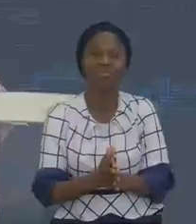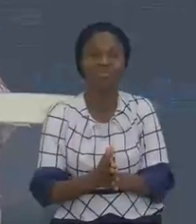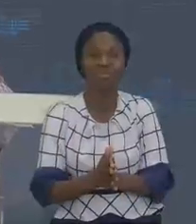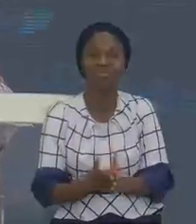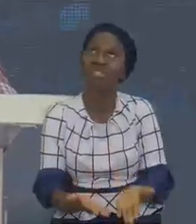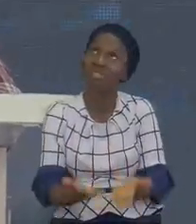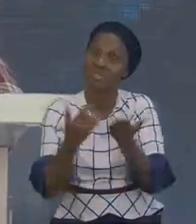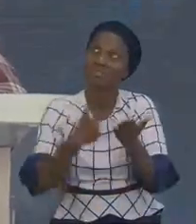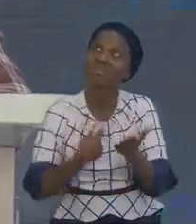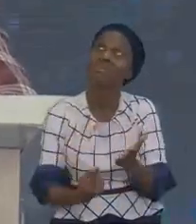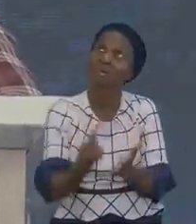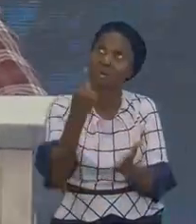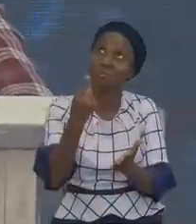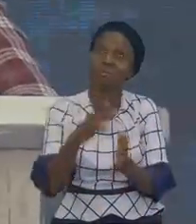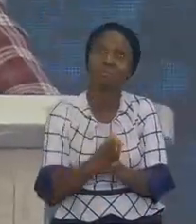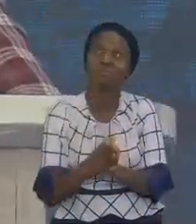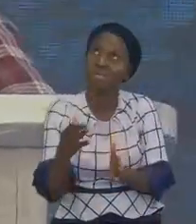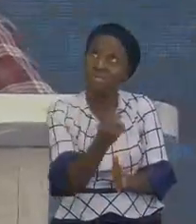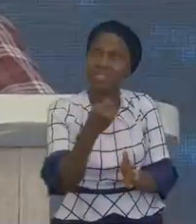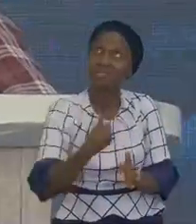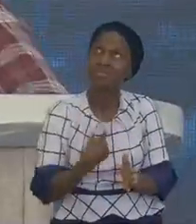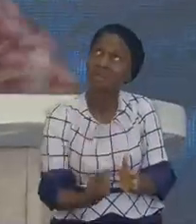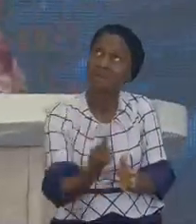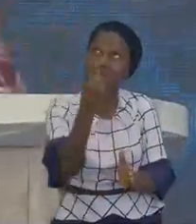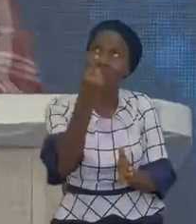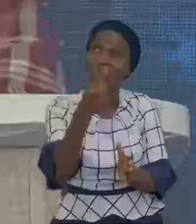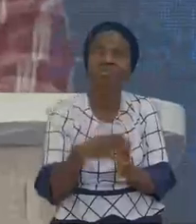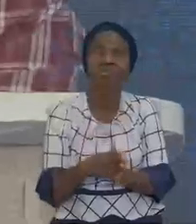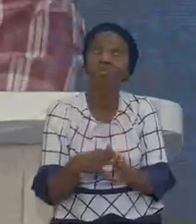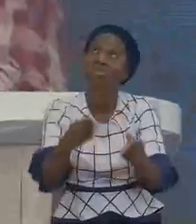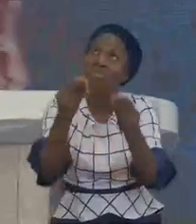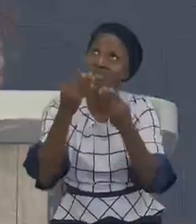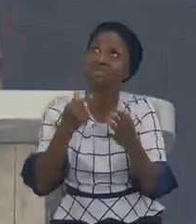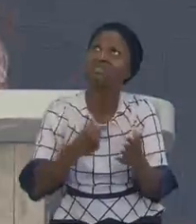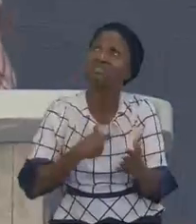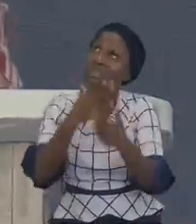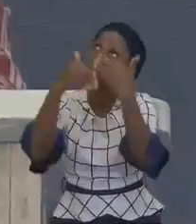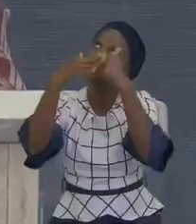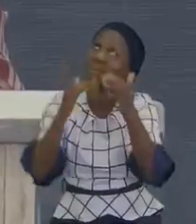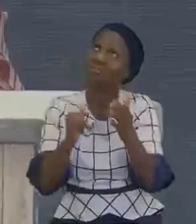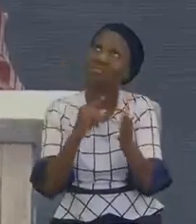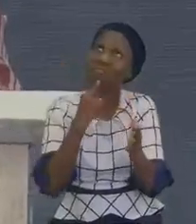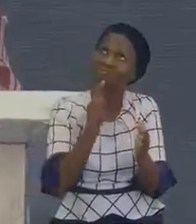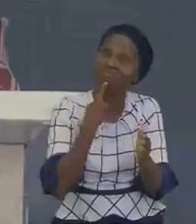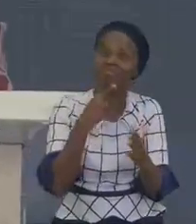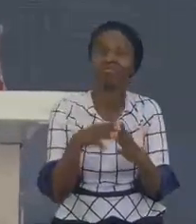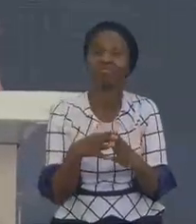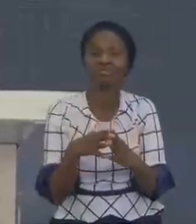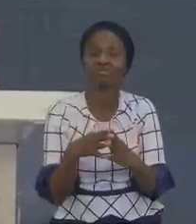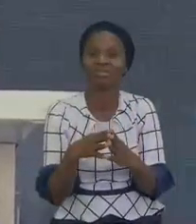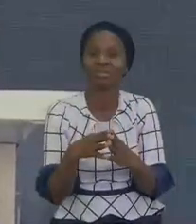haut. Donne-moi la diligence céleste pour que je ne sois pas en haut et en bas